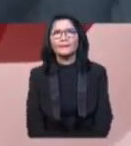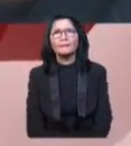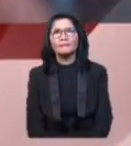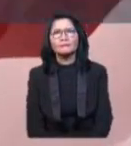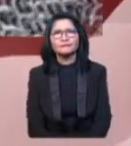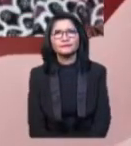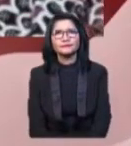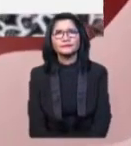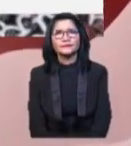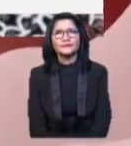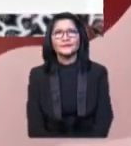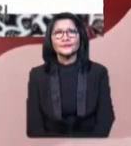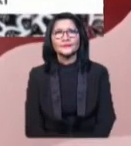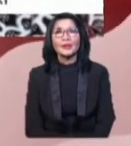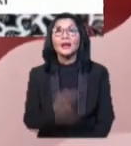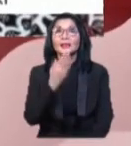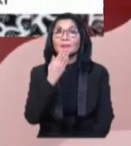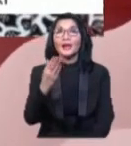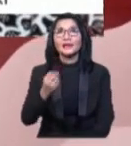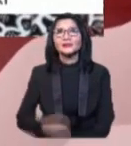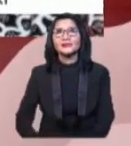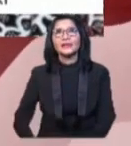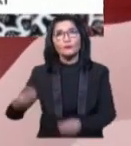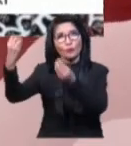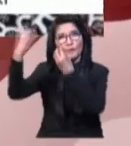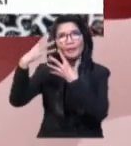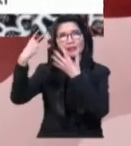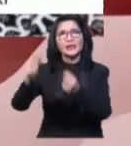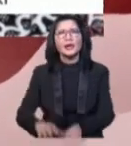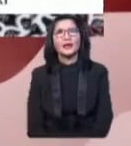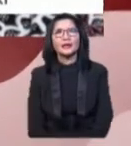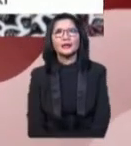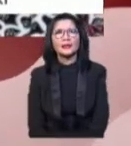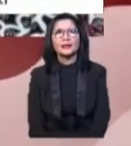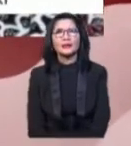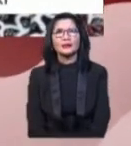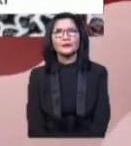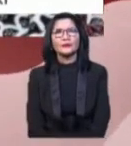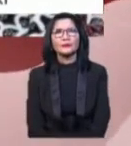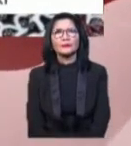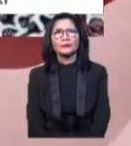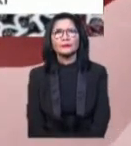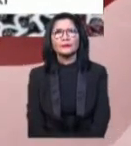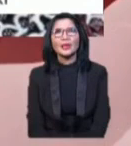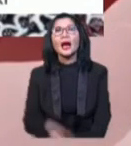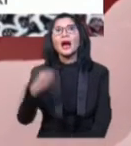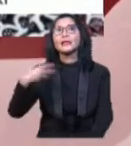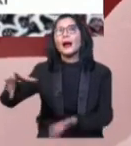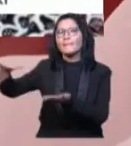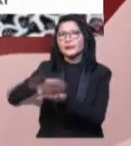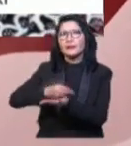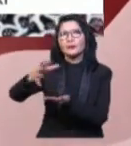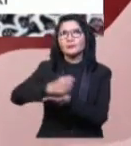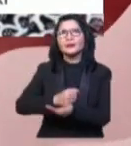Baik, Kang Vicky, terima kasih banyak atas informasinya. Dan seperti yang Kang Vicky sampaikan tadi bahwa sudah ada penyerapan